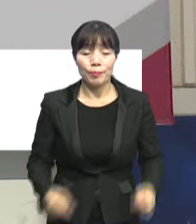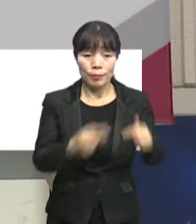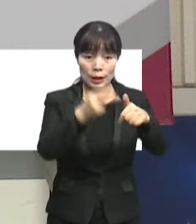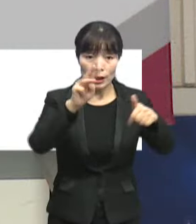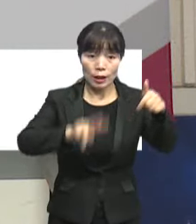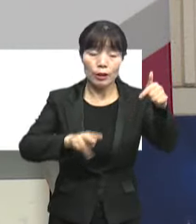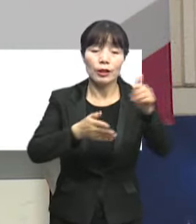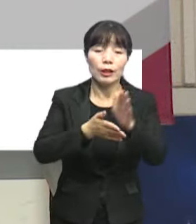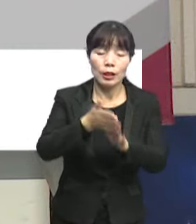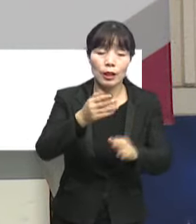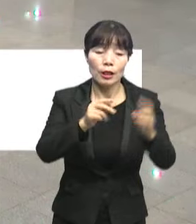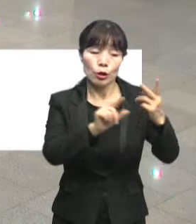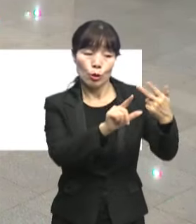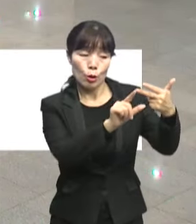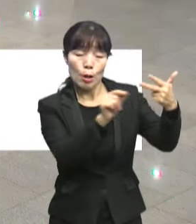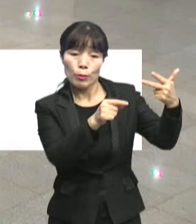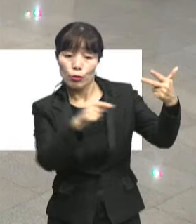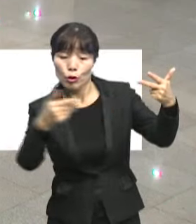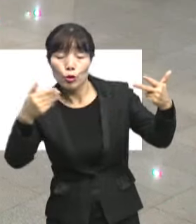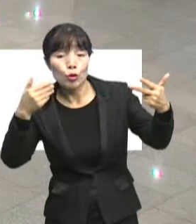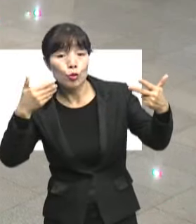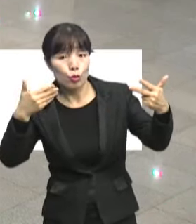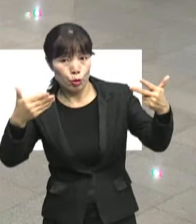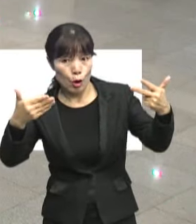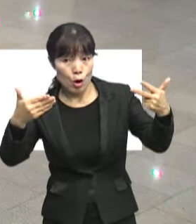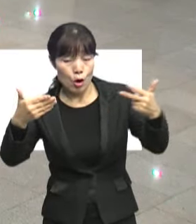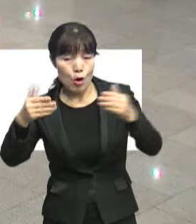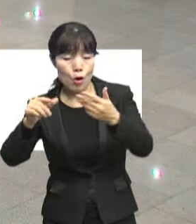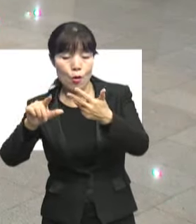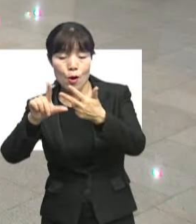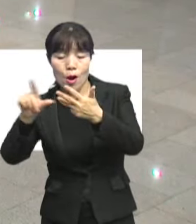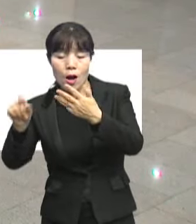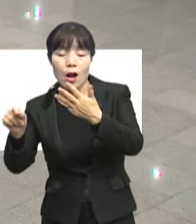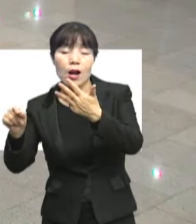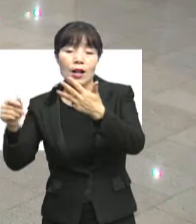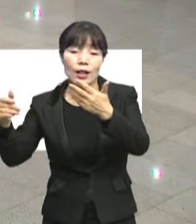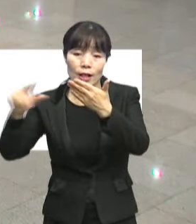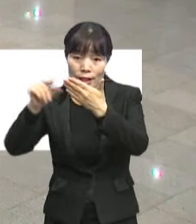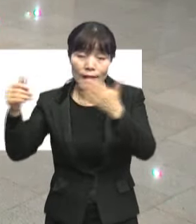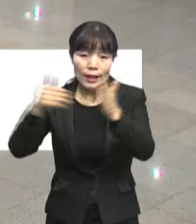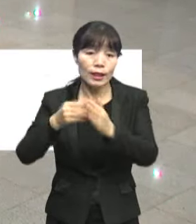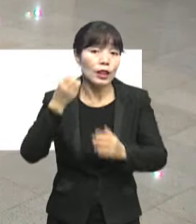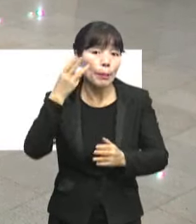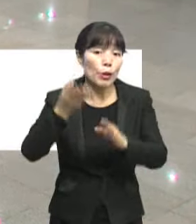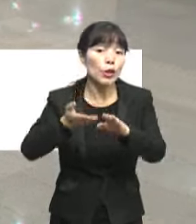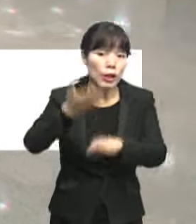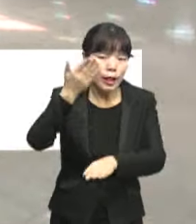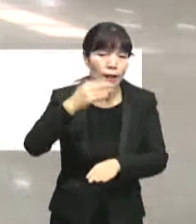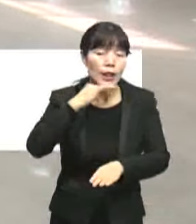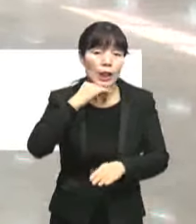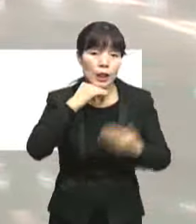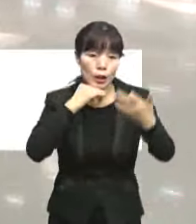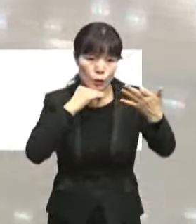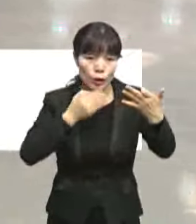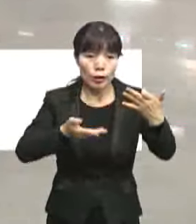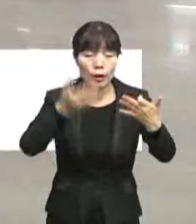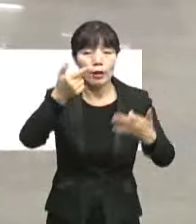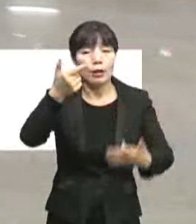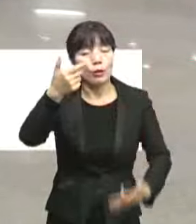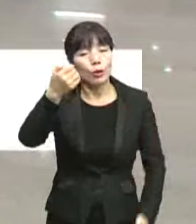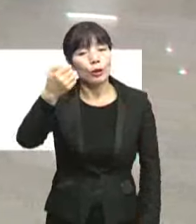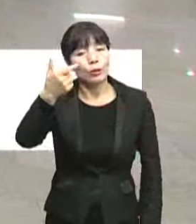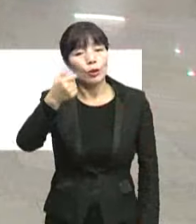인천시는 7월부터 9월까지 3개월 이상 외부와 단절된 상태로 생활하는 19세부터 64세까지의